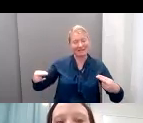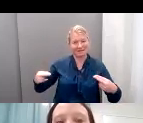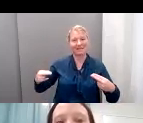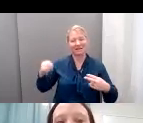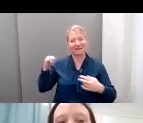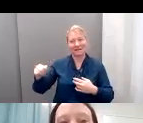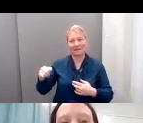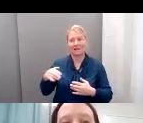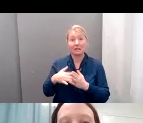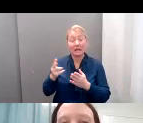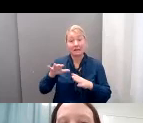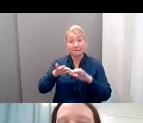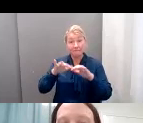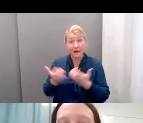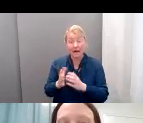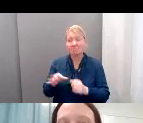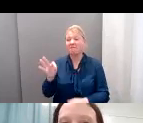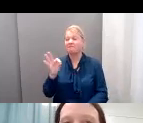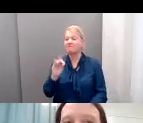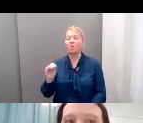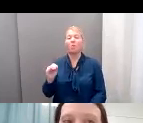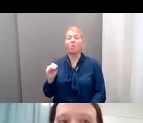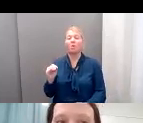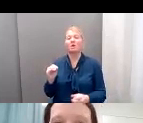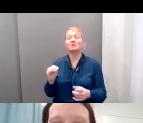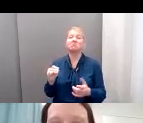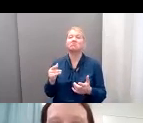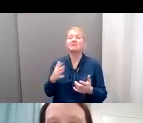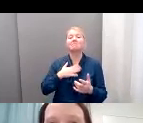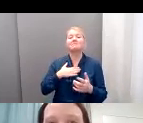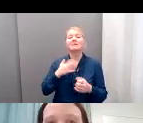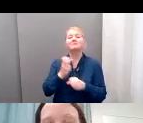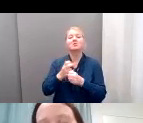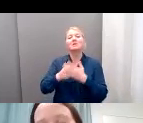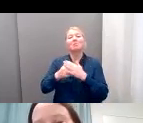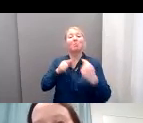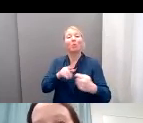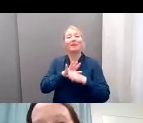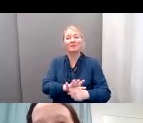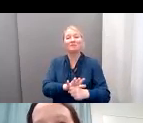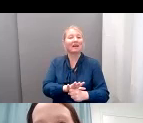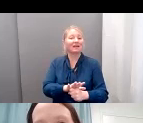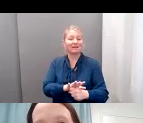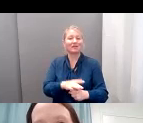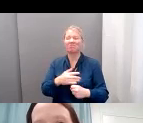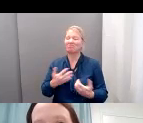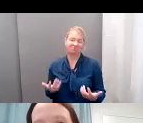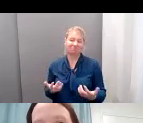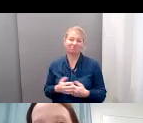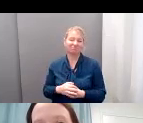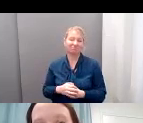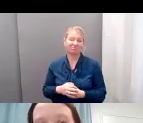sig om att motverka diskriminering. Och det här är också då ett exempel på